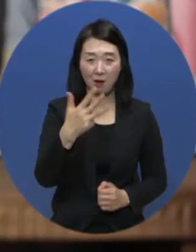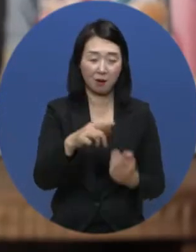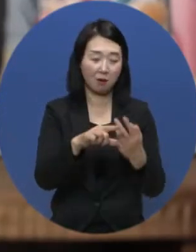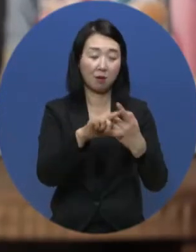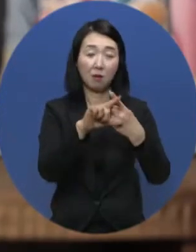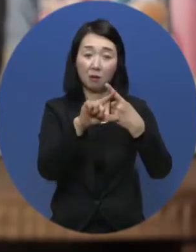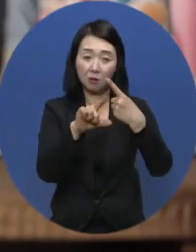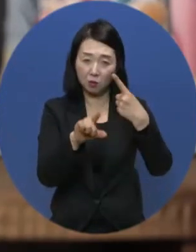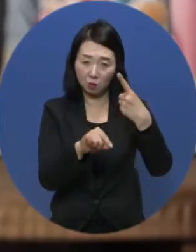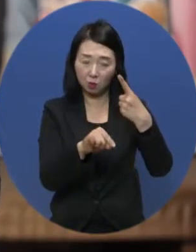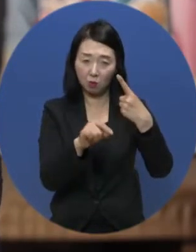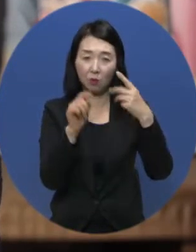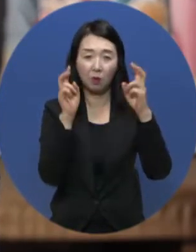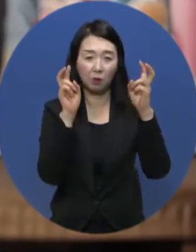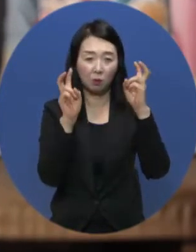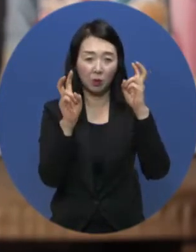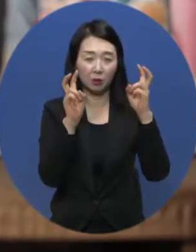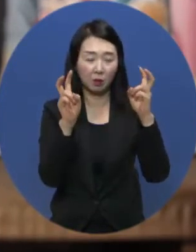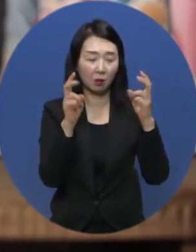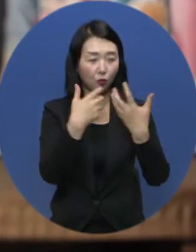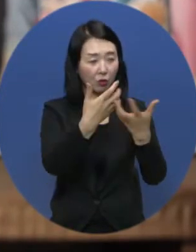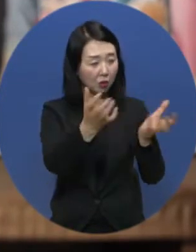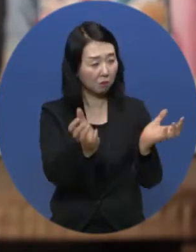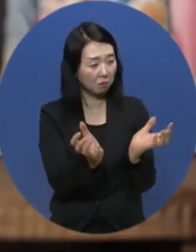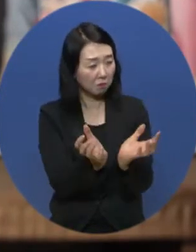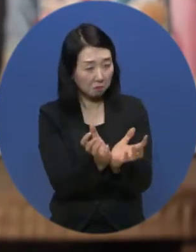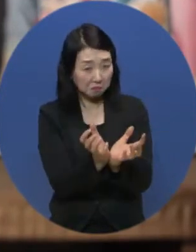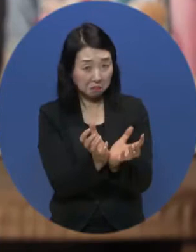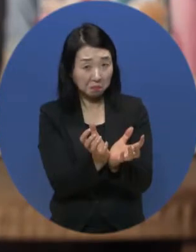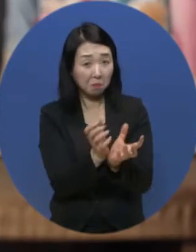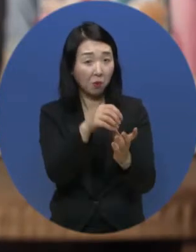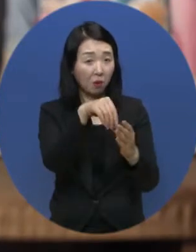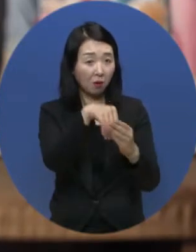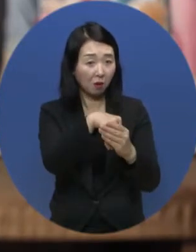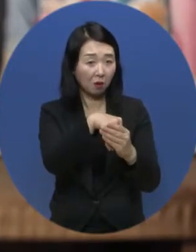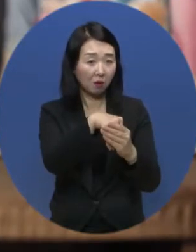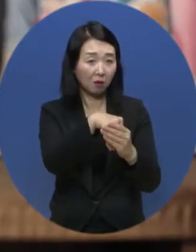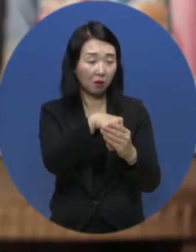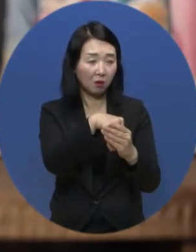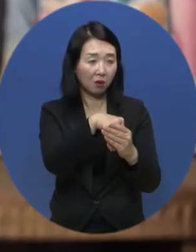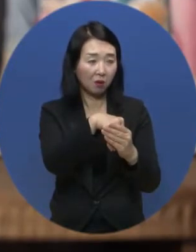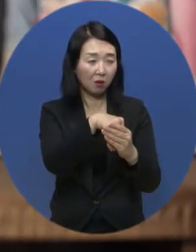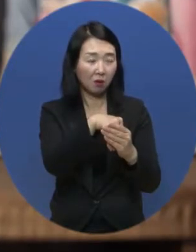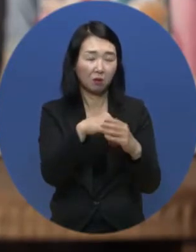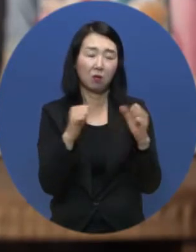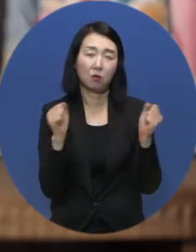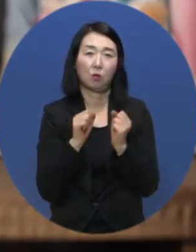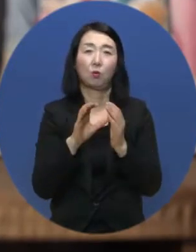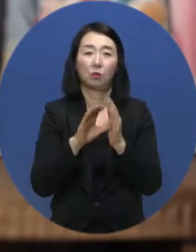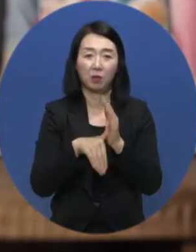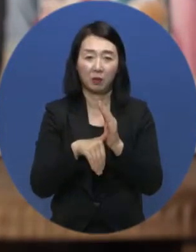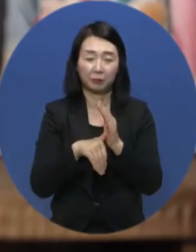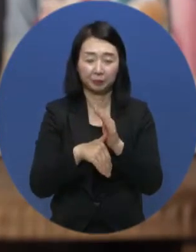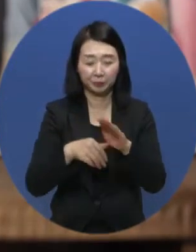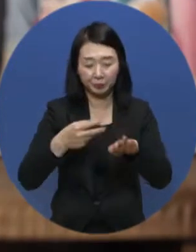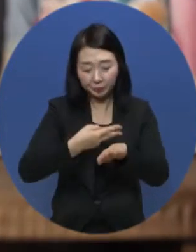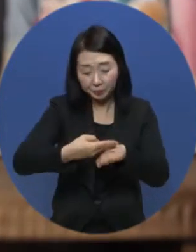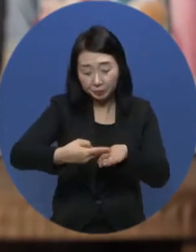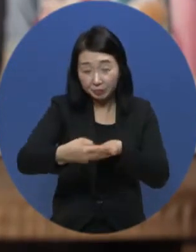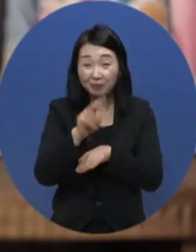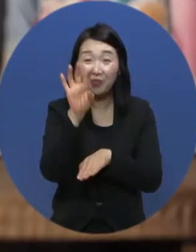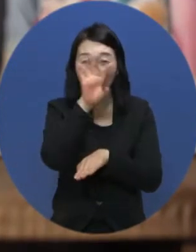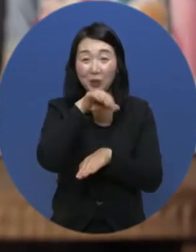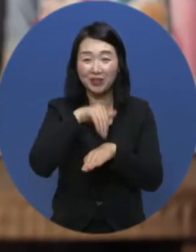재직 중이던 회사 소속 팀에서 스키장으로 동계 워크숍을 갔었거든요.